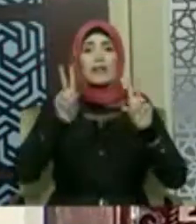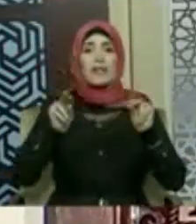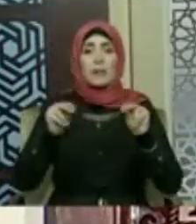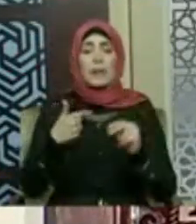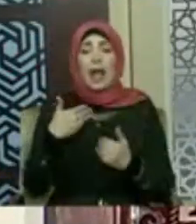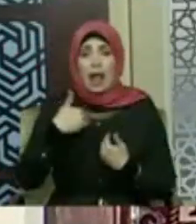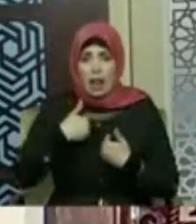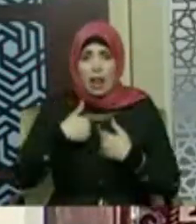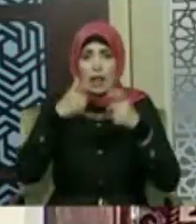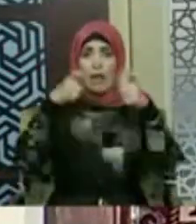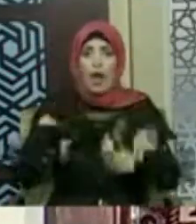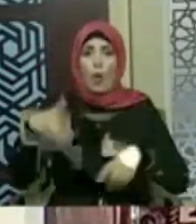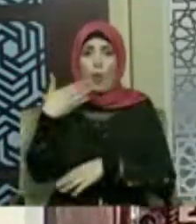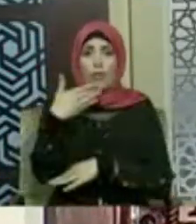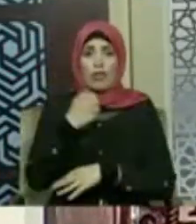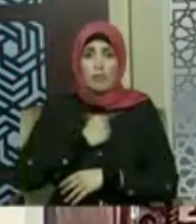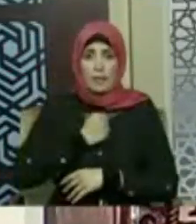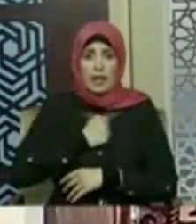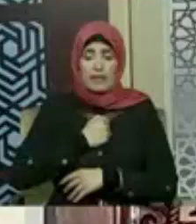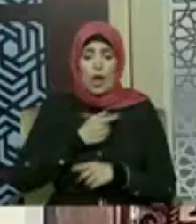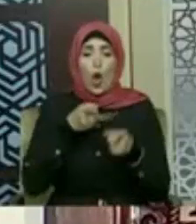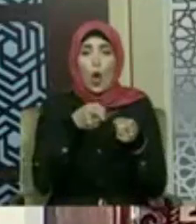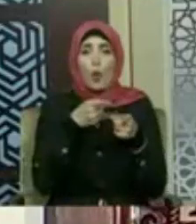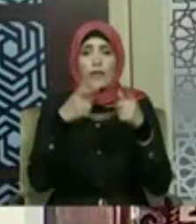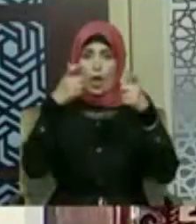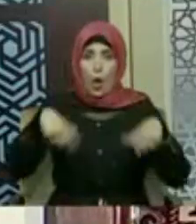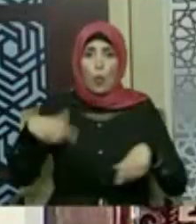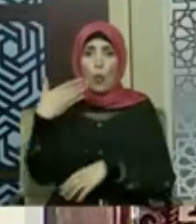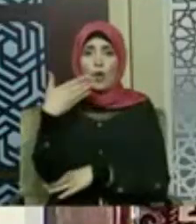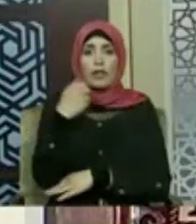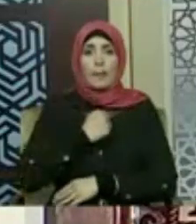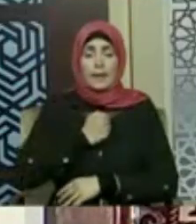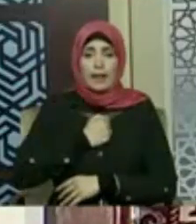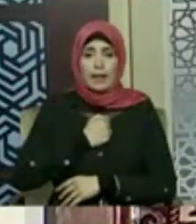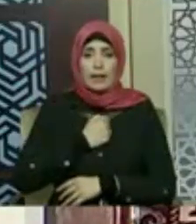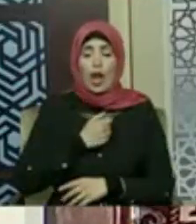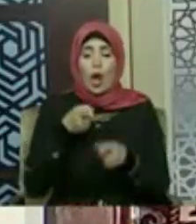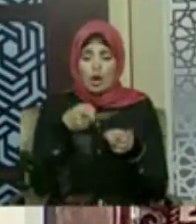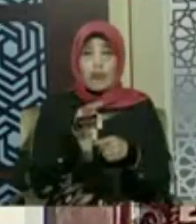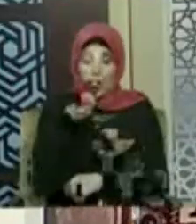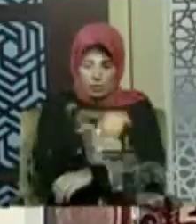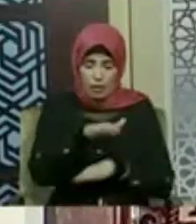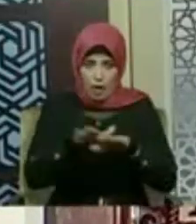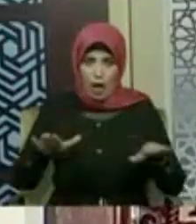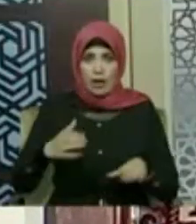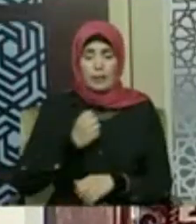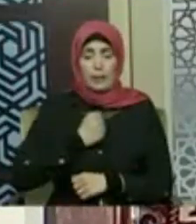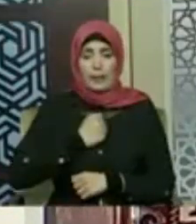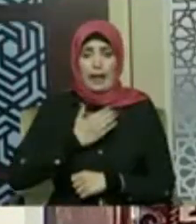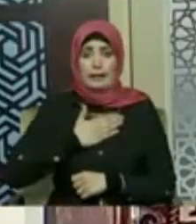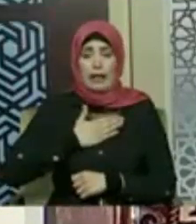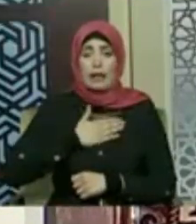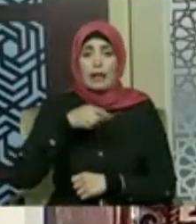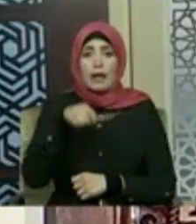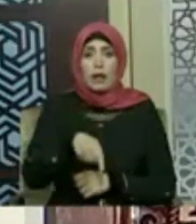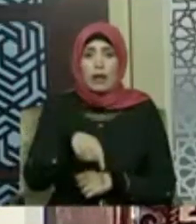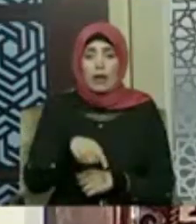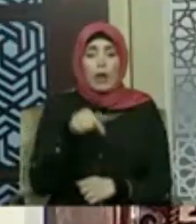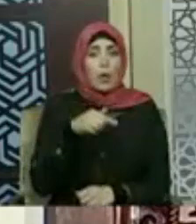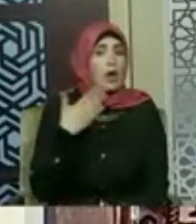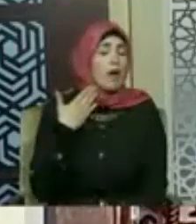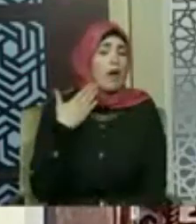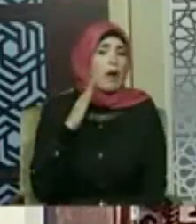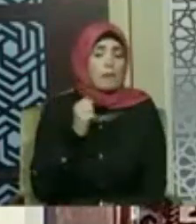وطن، هذا وطننا، وهذه أرضنا، وهي